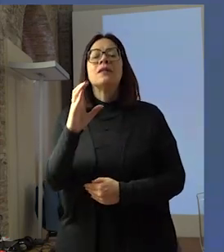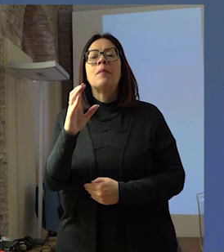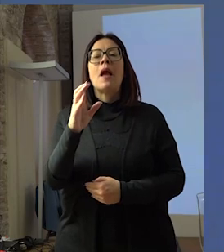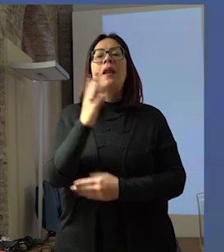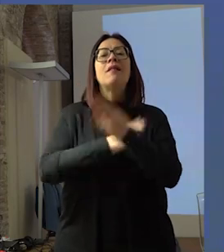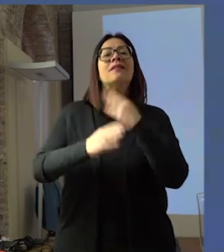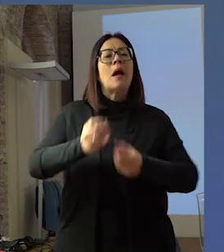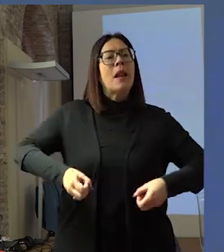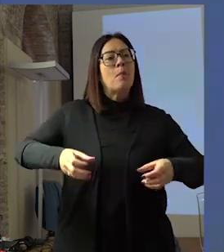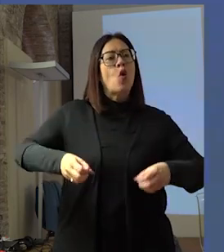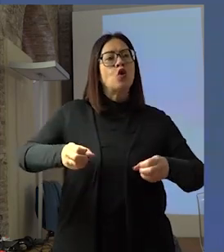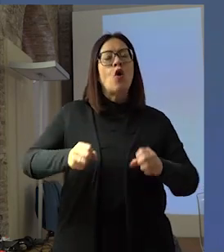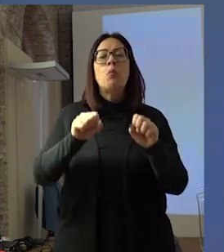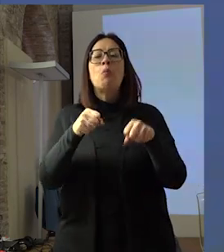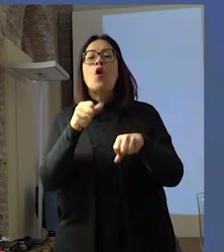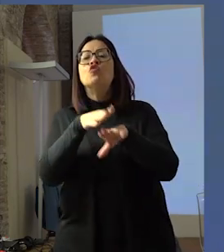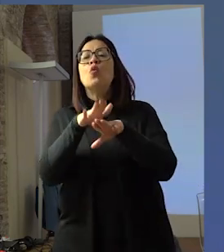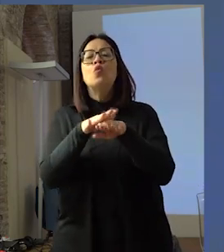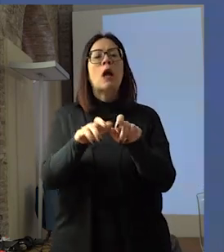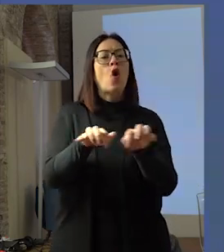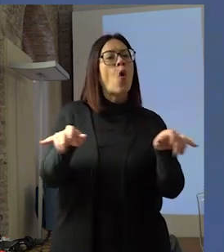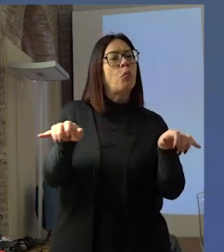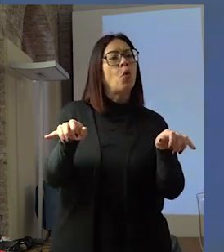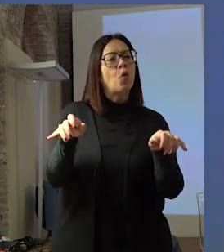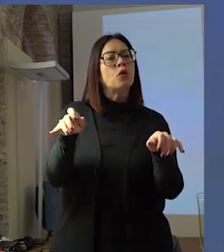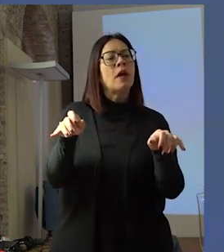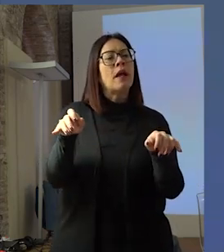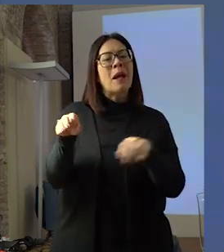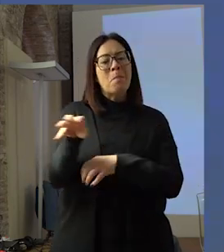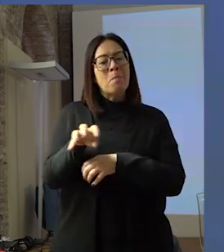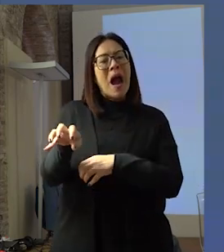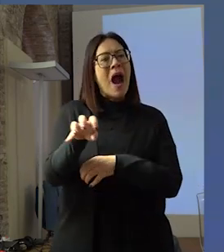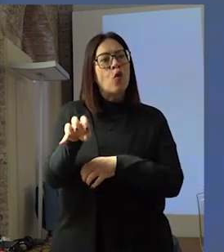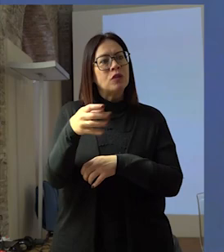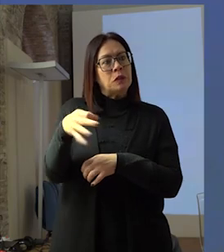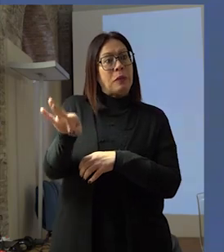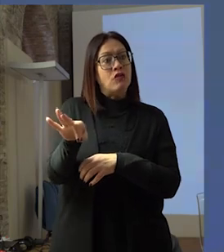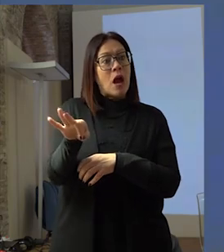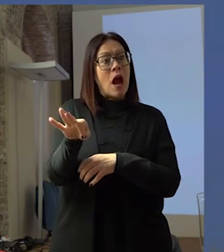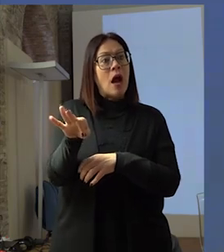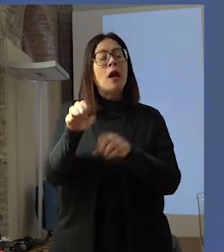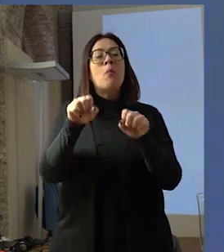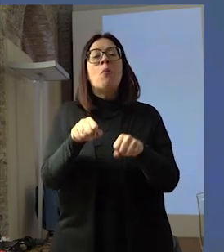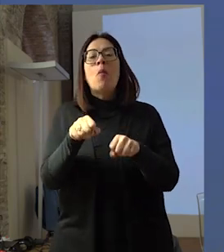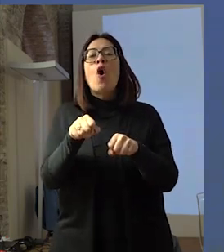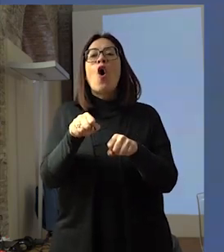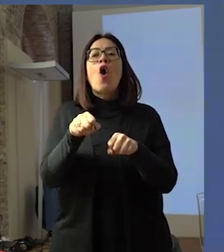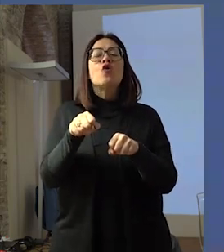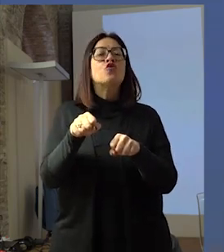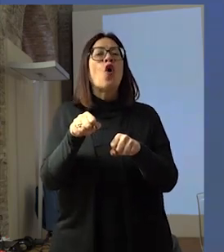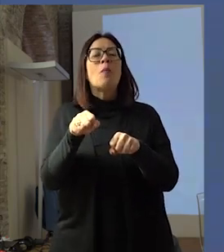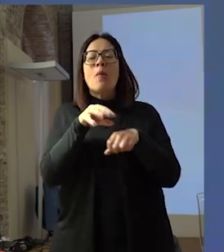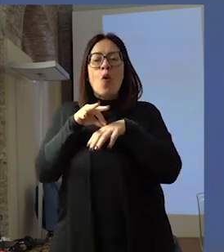Posso adoperare il computer normalmente con un mouse speciale che posso guidare con il movimento della